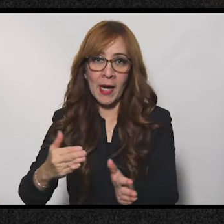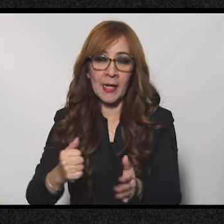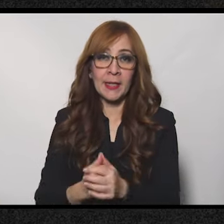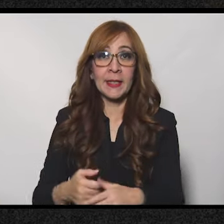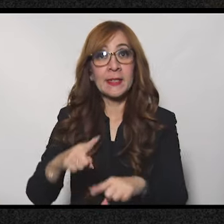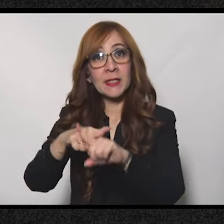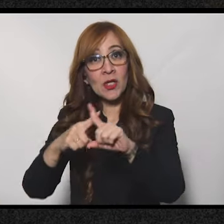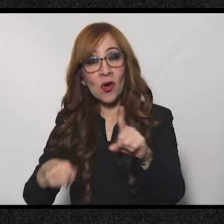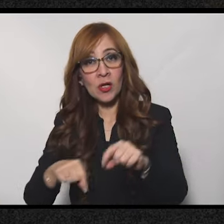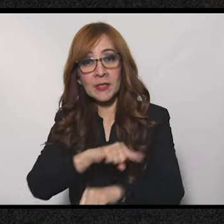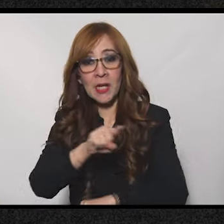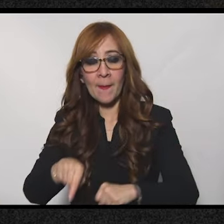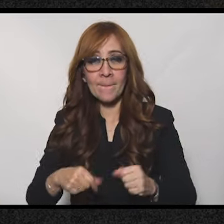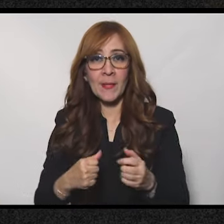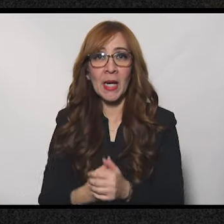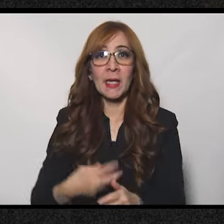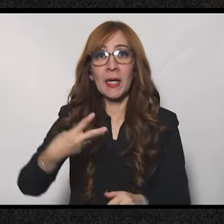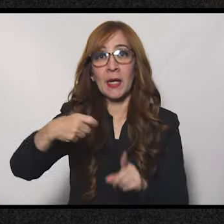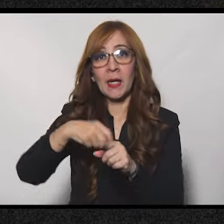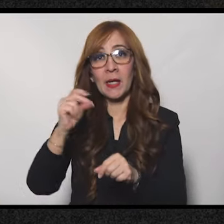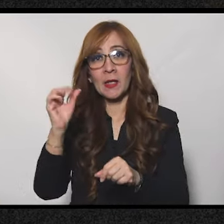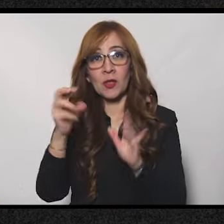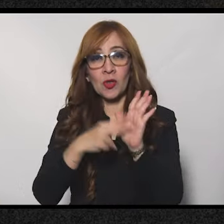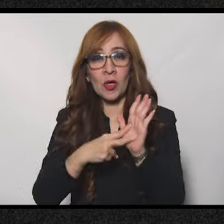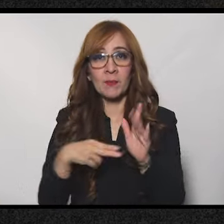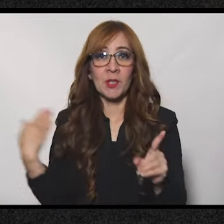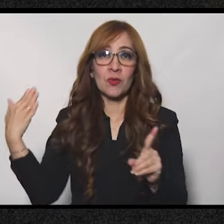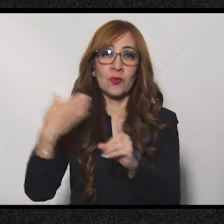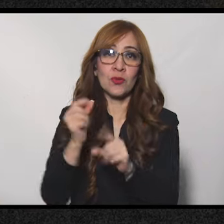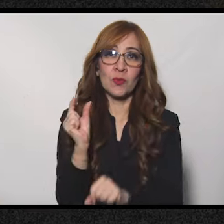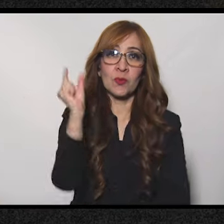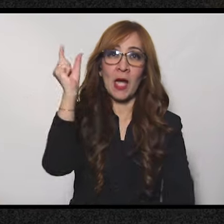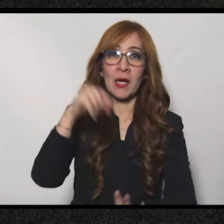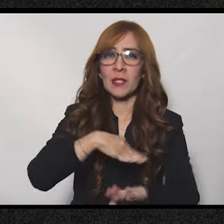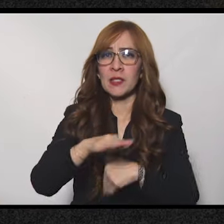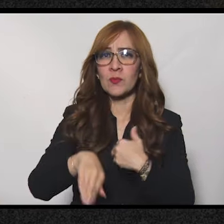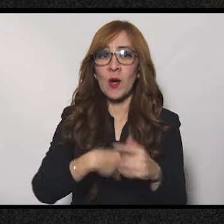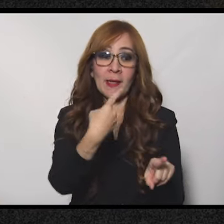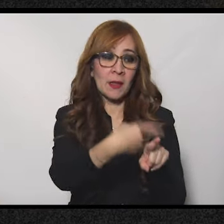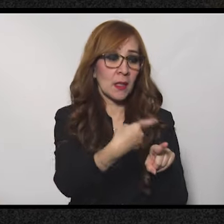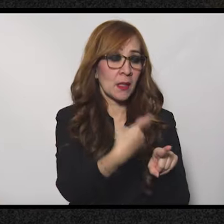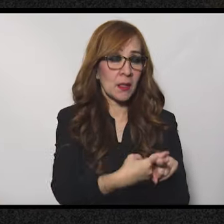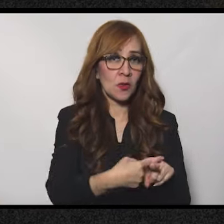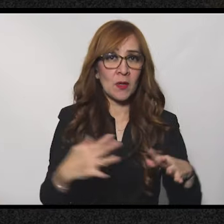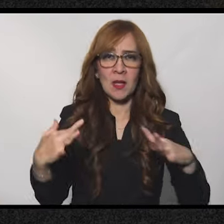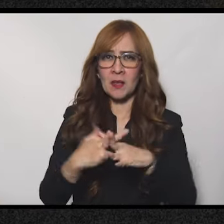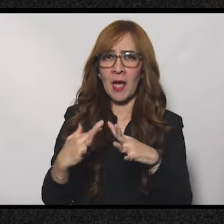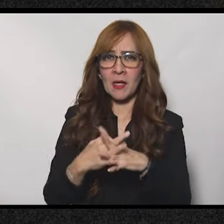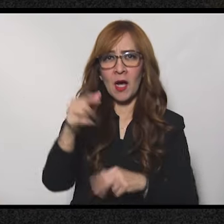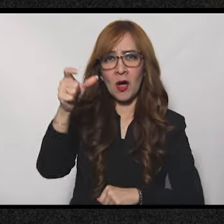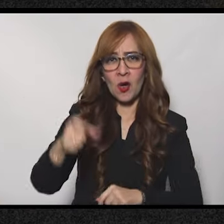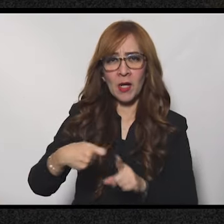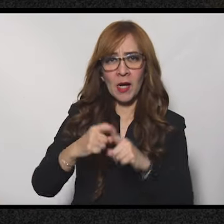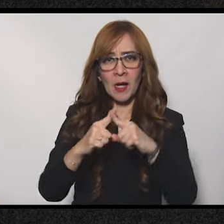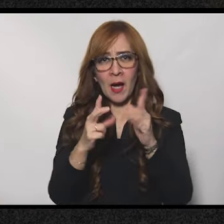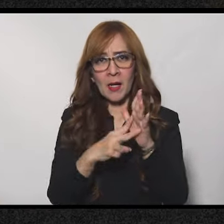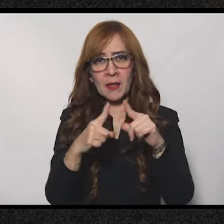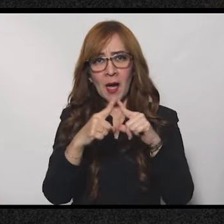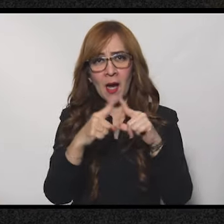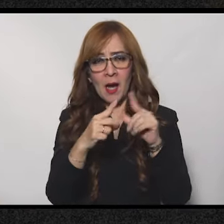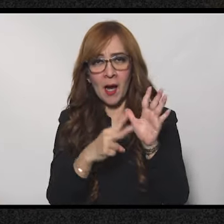timur Mesir sampai ke daerah Ekron. Ke arah utara semuanya itu terhitung tanah orang Kanaan.